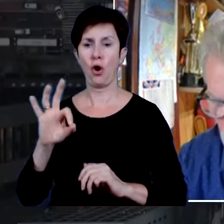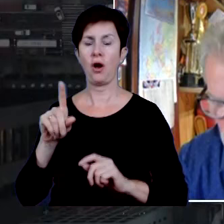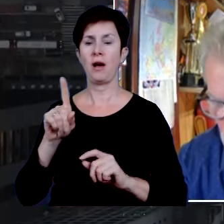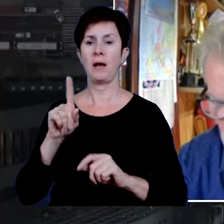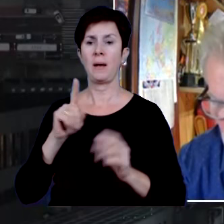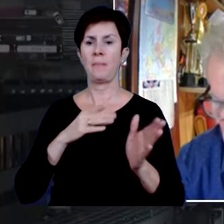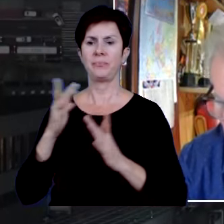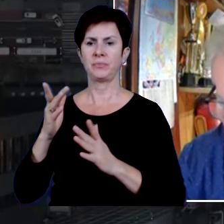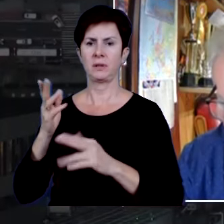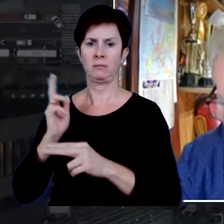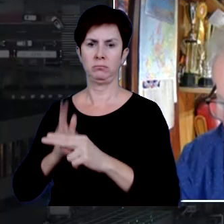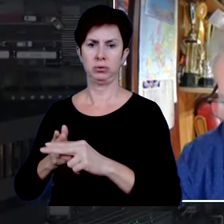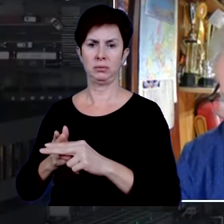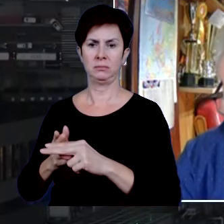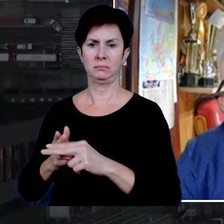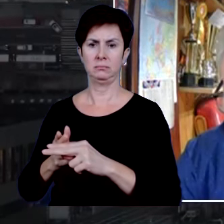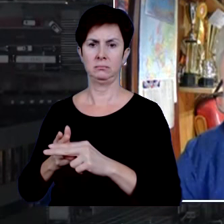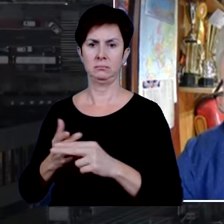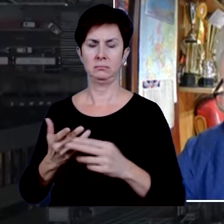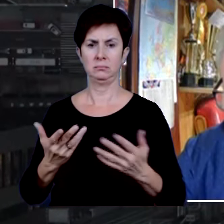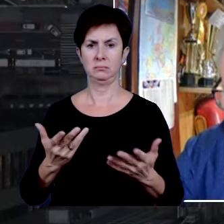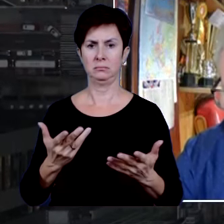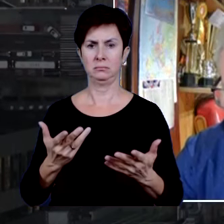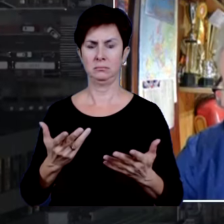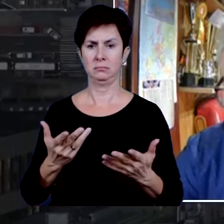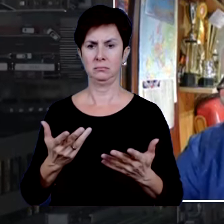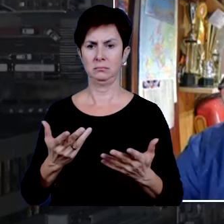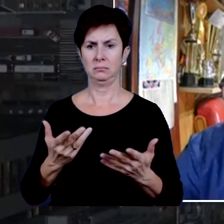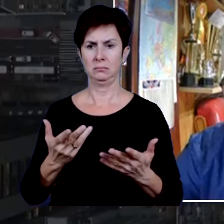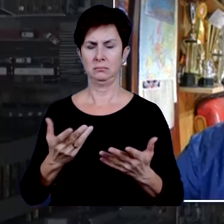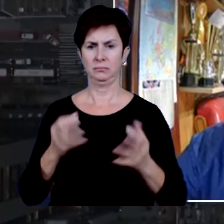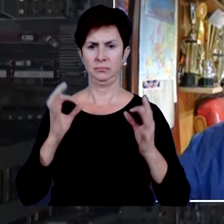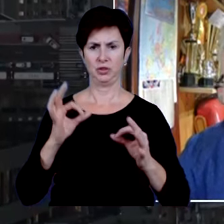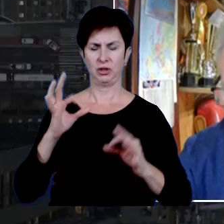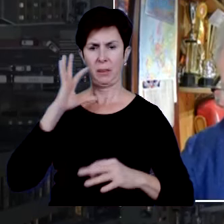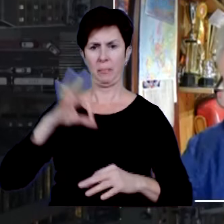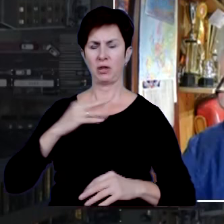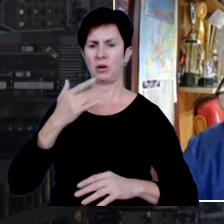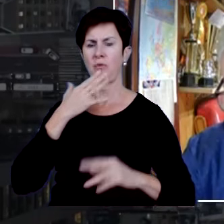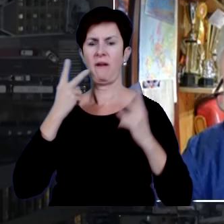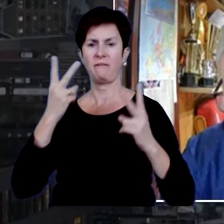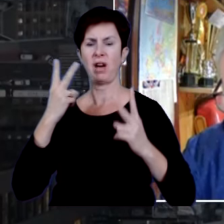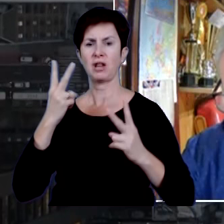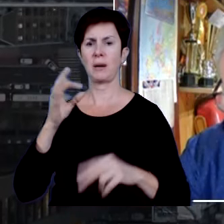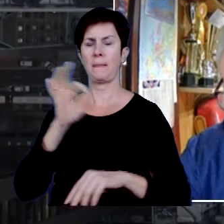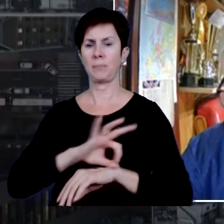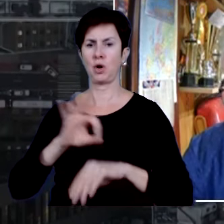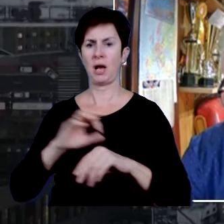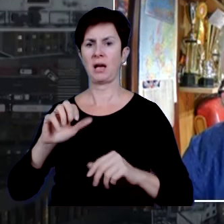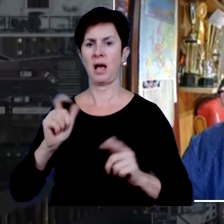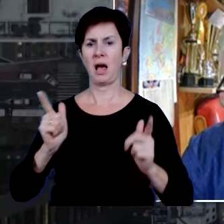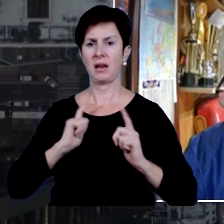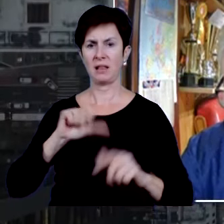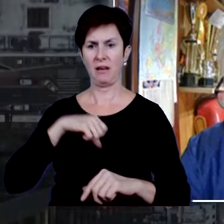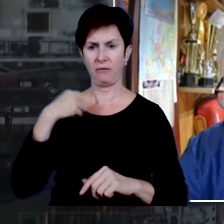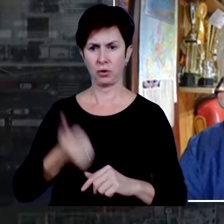dotyczących regulacji. Proszę zobaczyć. Jak zmieniają się priorytety? Dzisiaj pani mówi, że flagowym projektem lewicy jest renta wdowia i pani